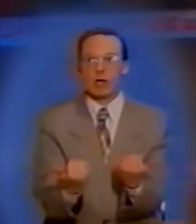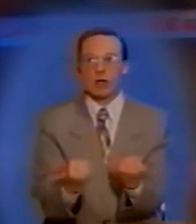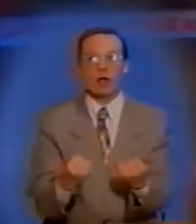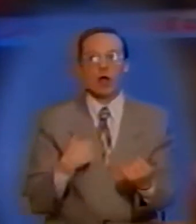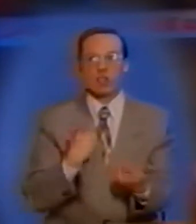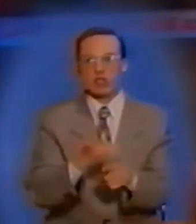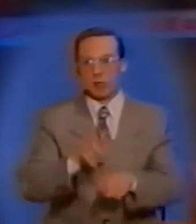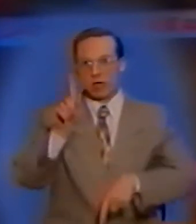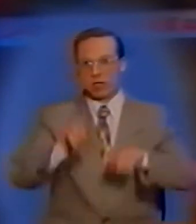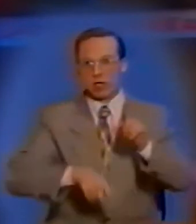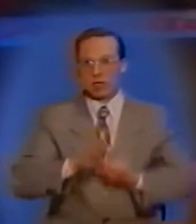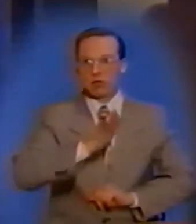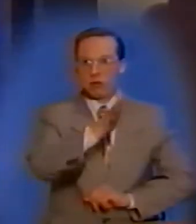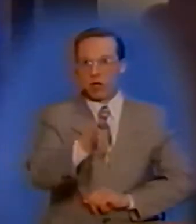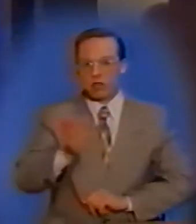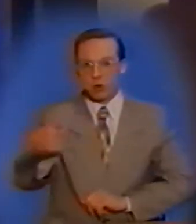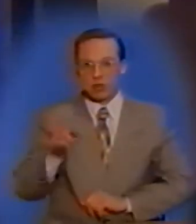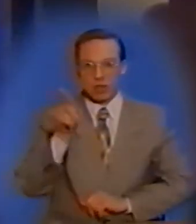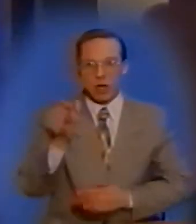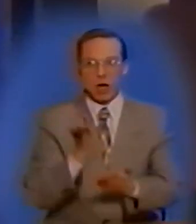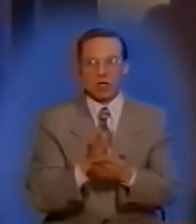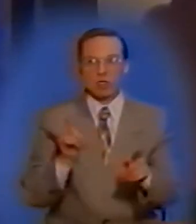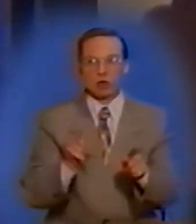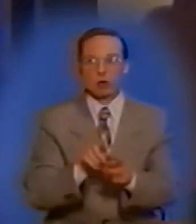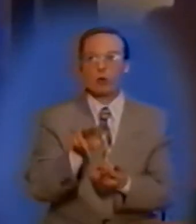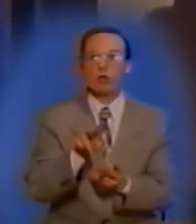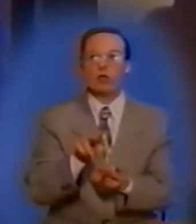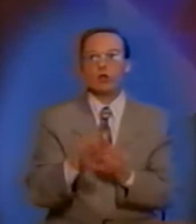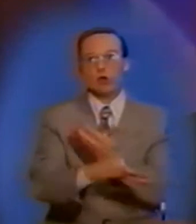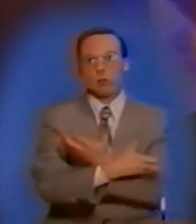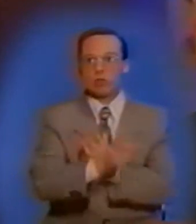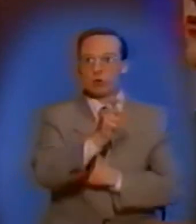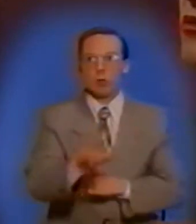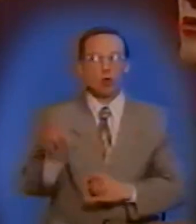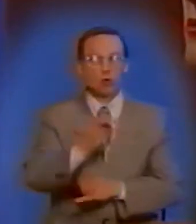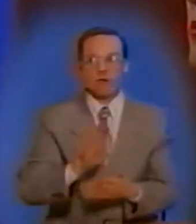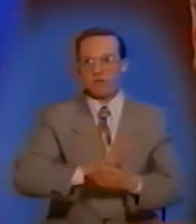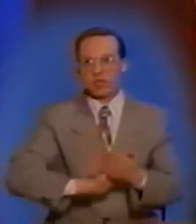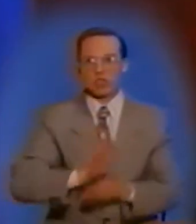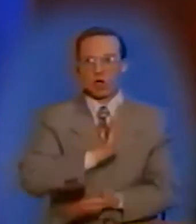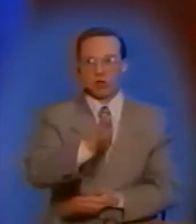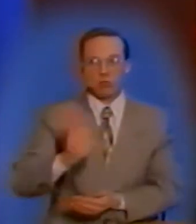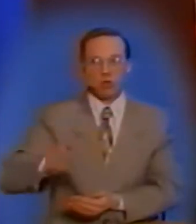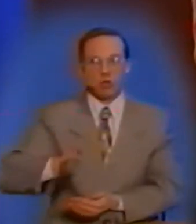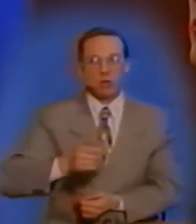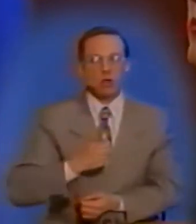Aš labai retai lankausi tenai. O yra tokių homoseksualių žmonių, kurie išvis nesilanko? Aš tikiu